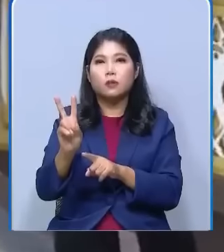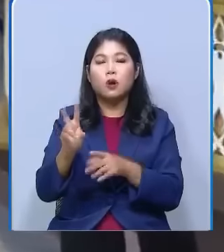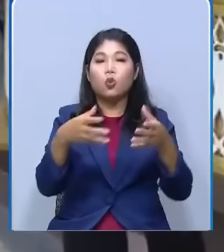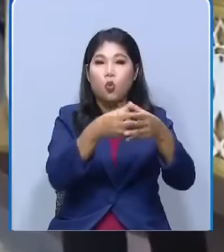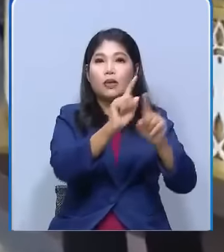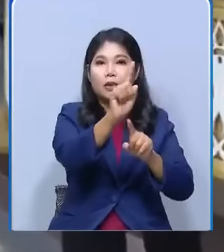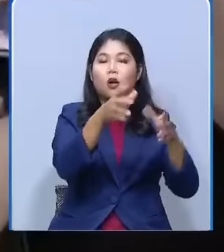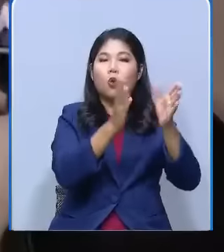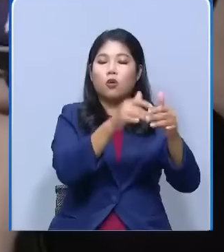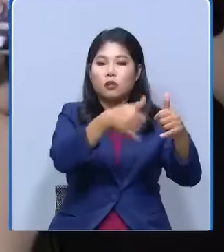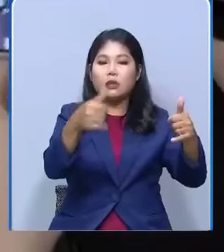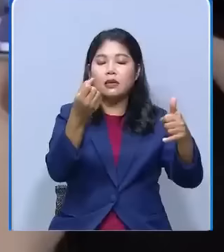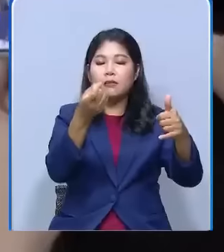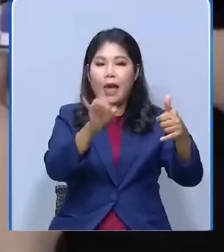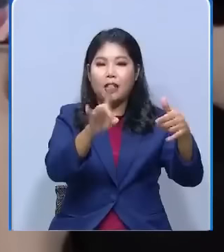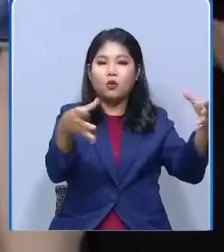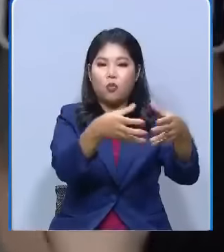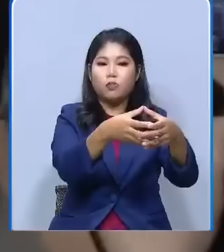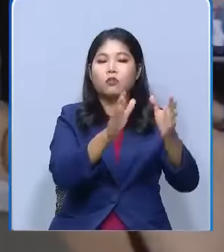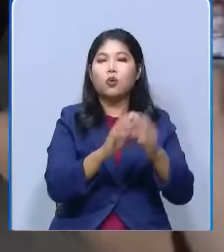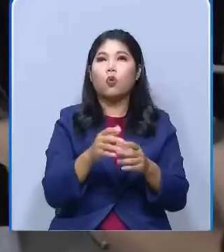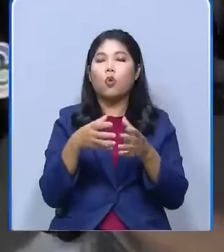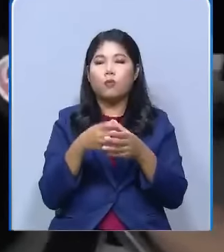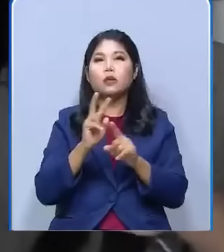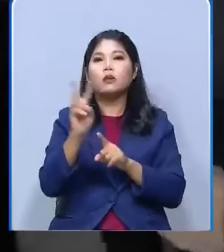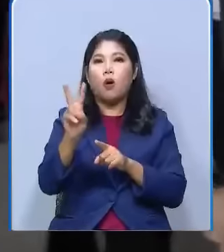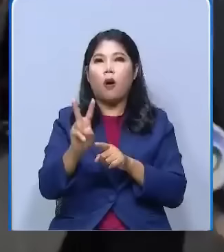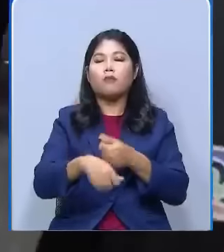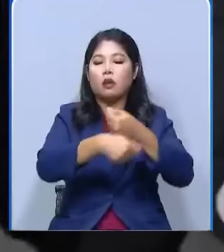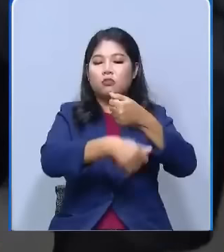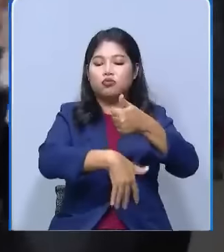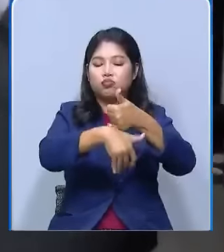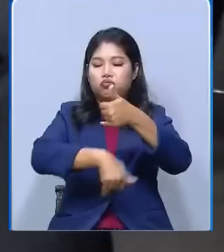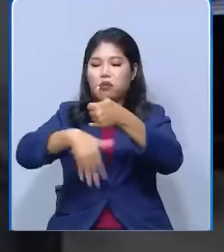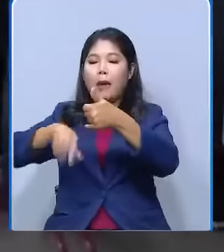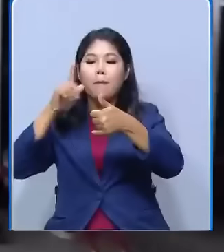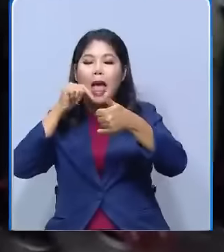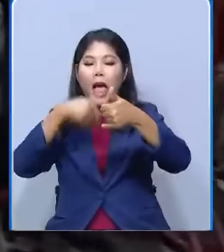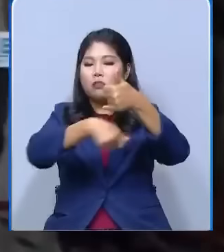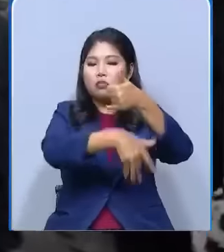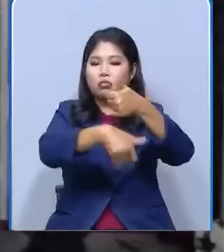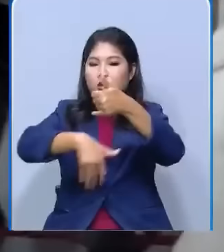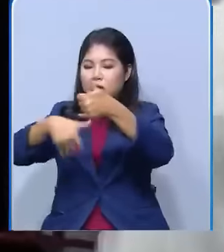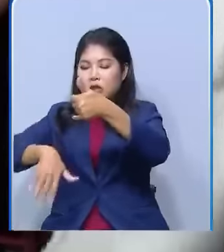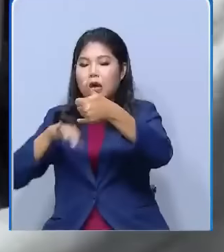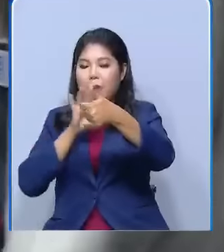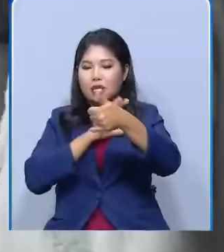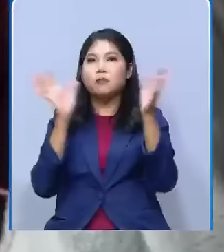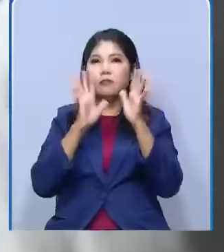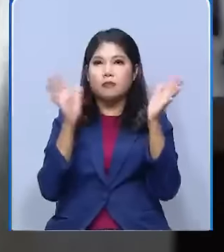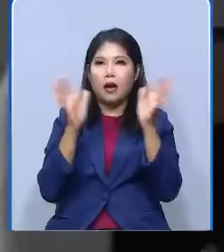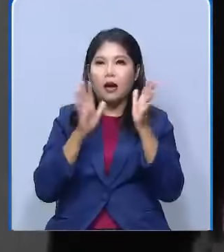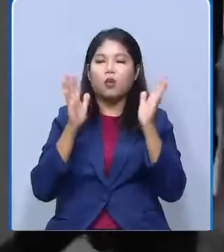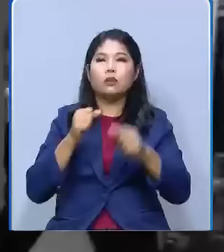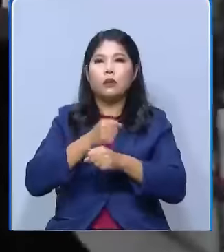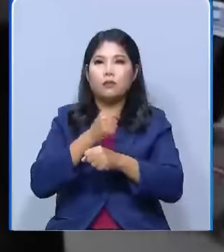ใช่ไหม 18ใช ่จะเป็นกลุ่มแม่ข่ายที่มีสมาชิกมากๆนะครับกลุ่มพนักงานของบริษัทบางส่วนที่อาจจะมีส่วนเกี่ยวข้องกับ